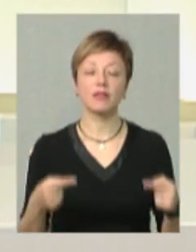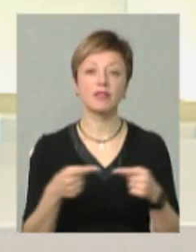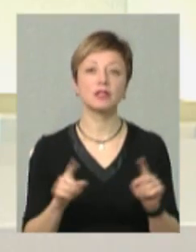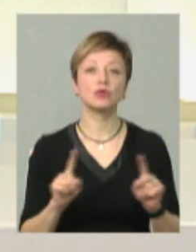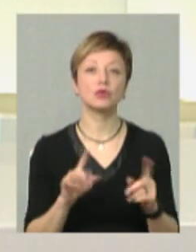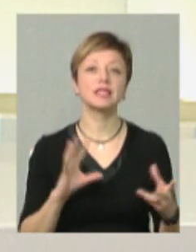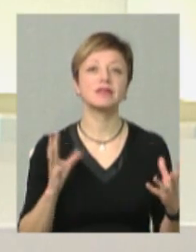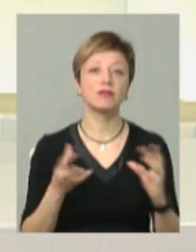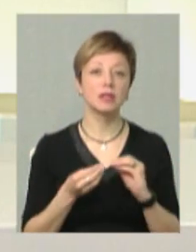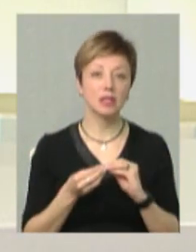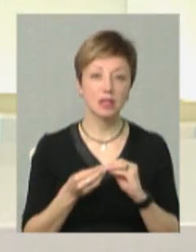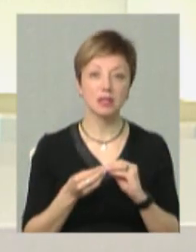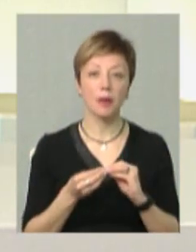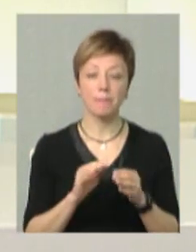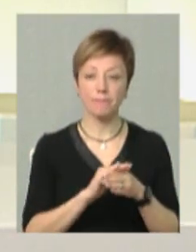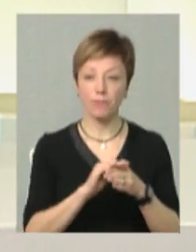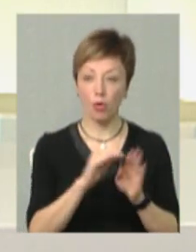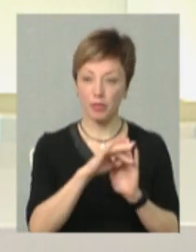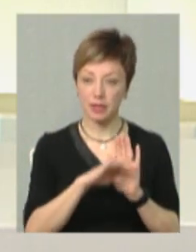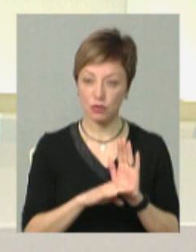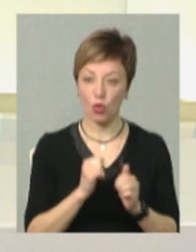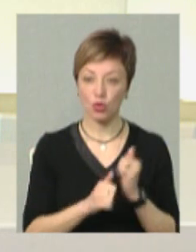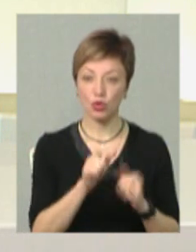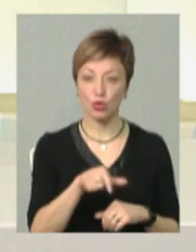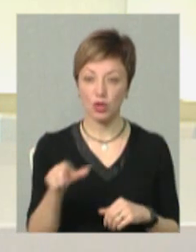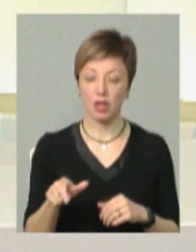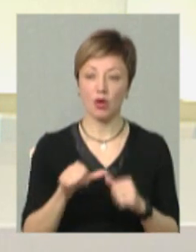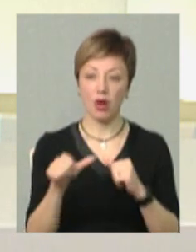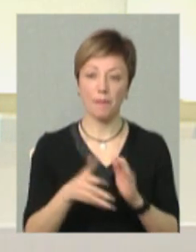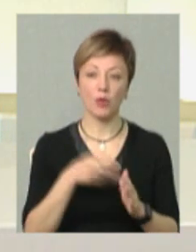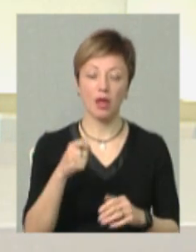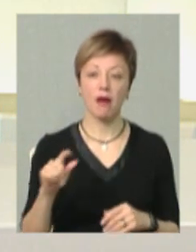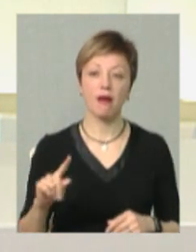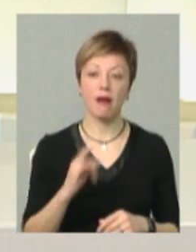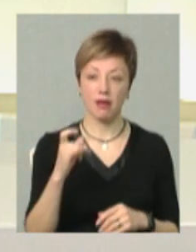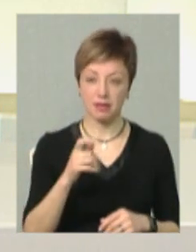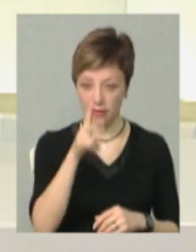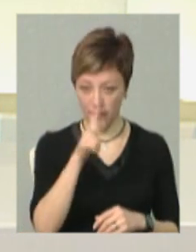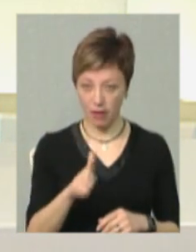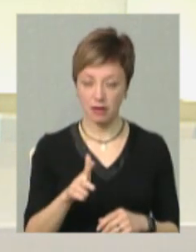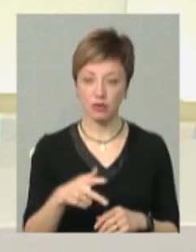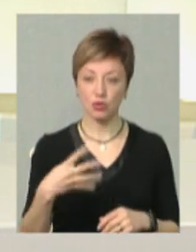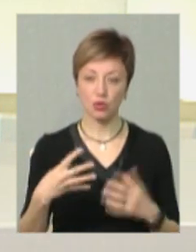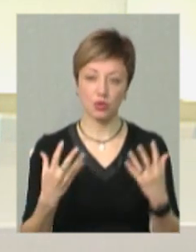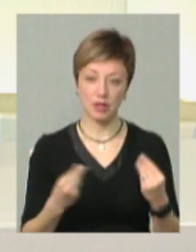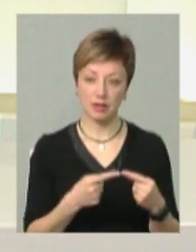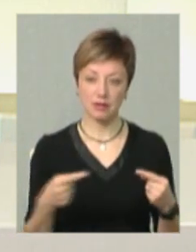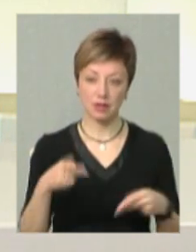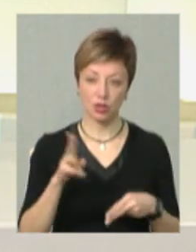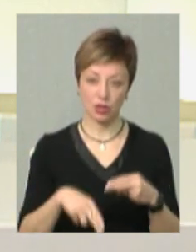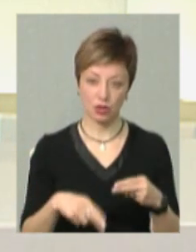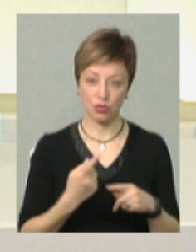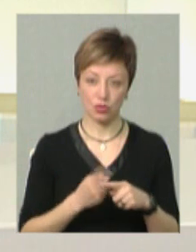що звітність попрізвично по кожній людині окремо подається раз в квартал протягом 40 днів після